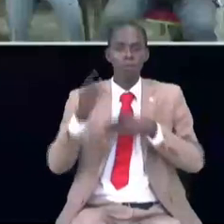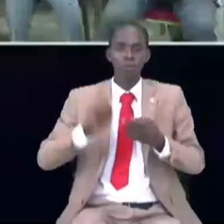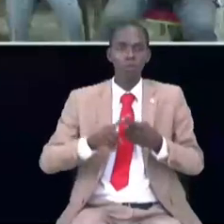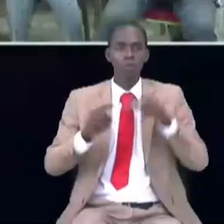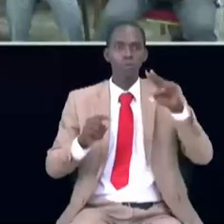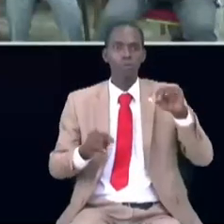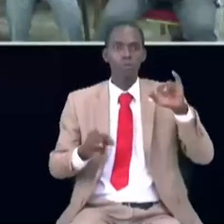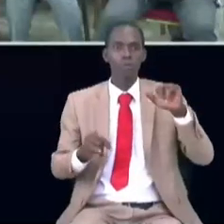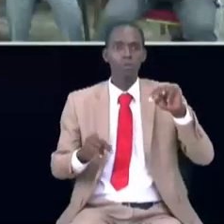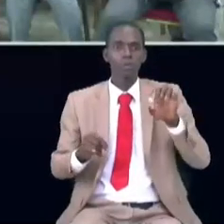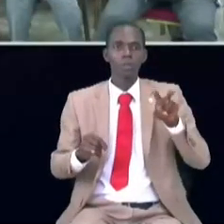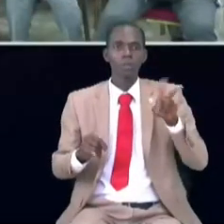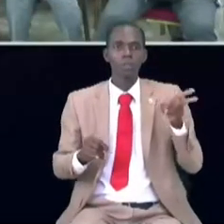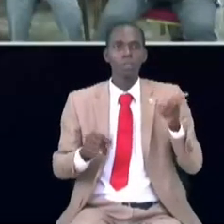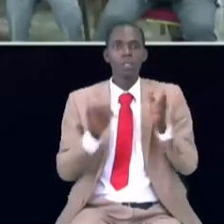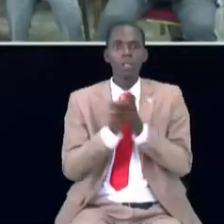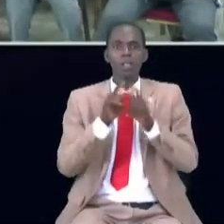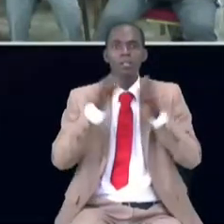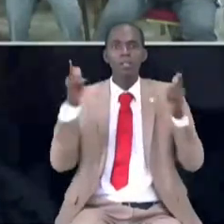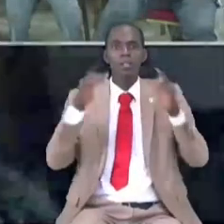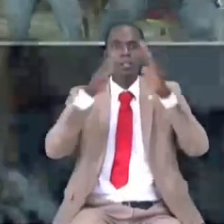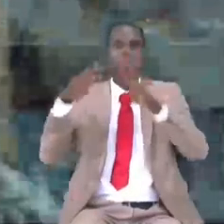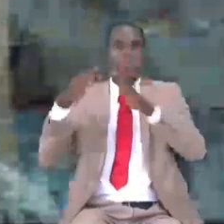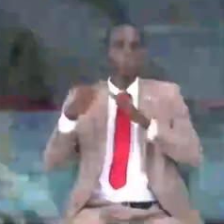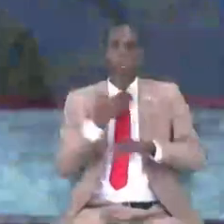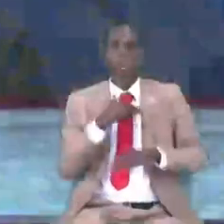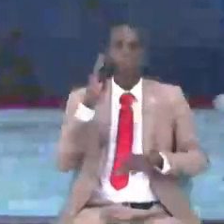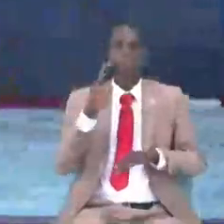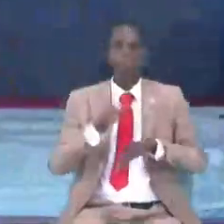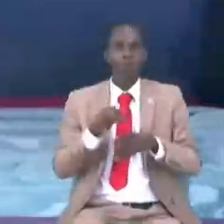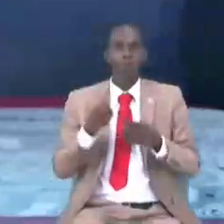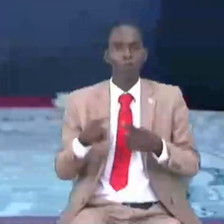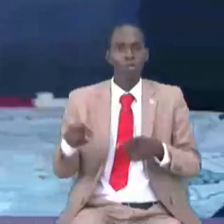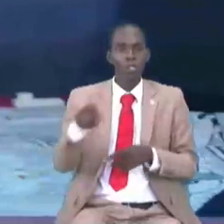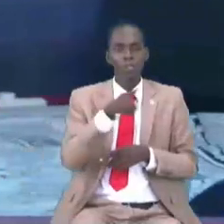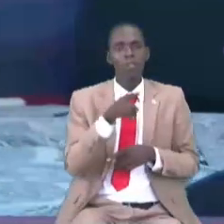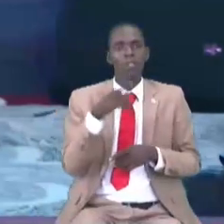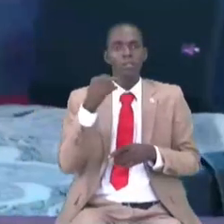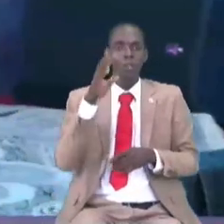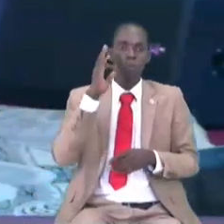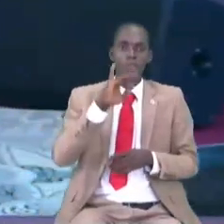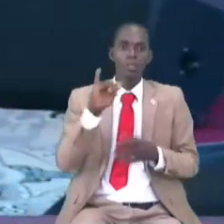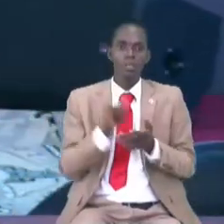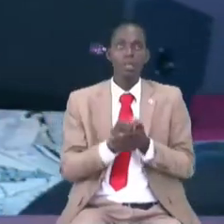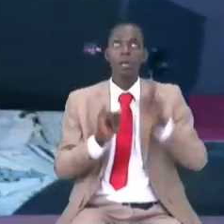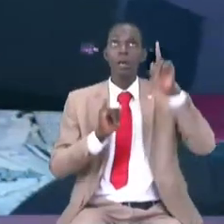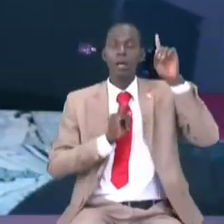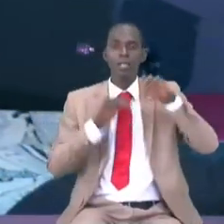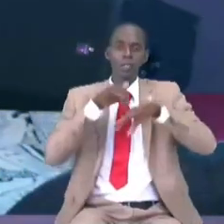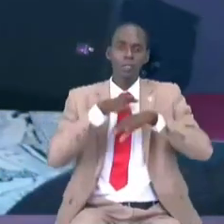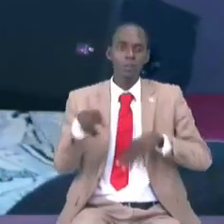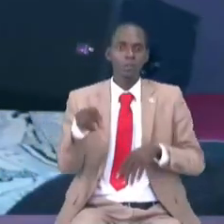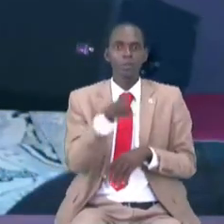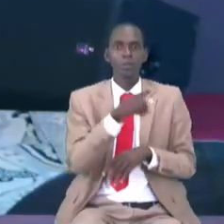la publication que je t'ordonne. On dit dans le verset 3, et Jonas se